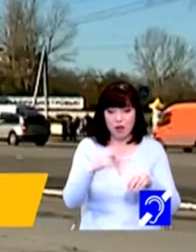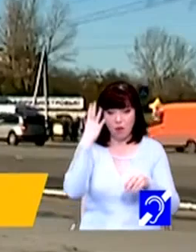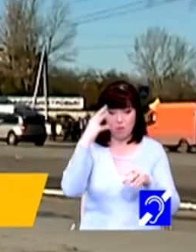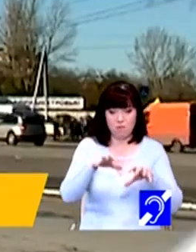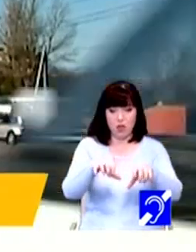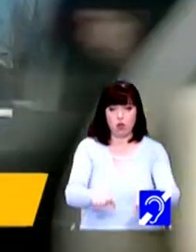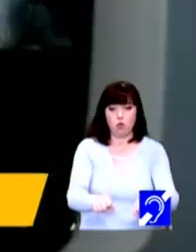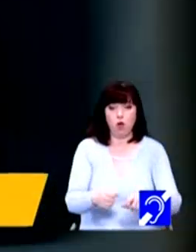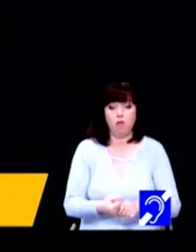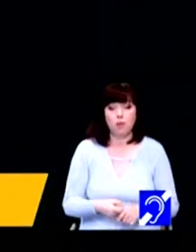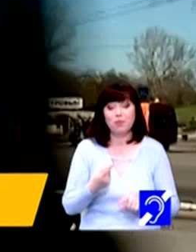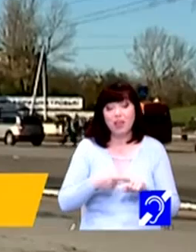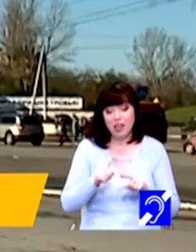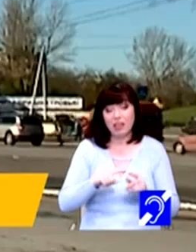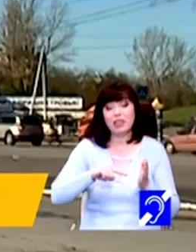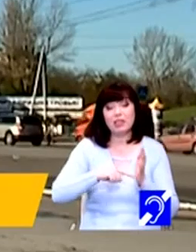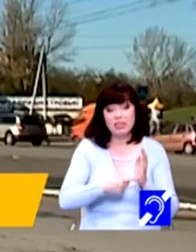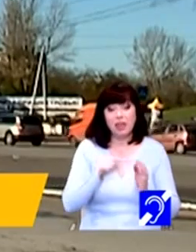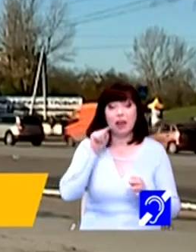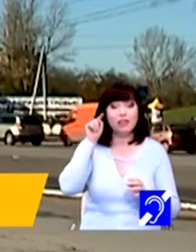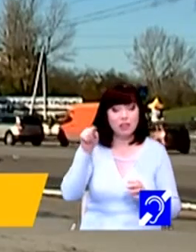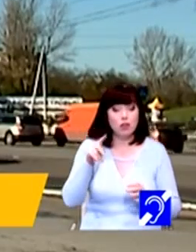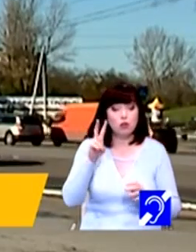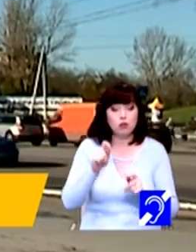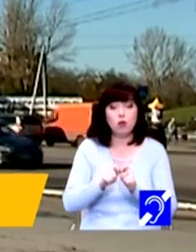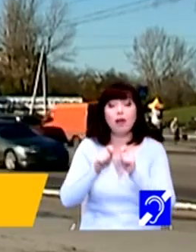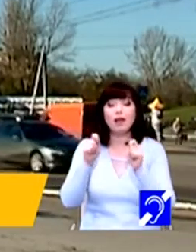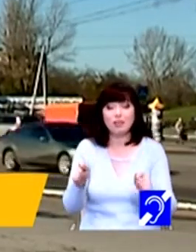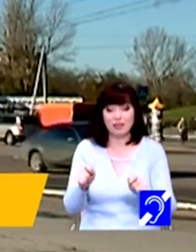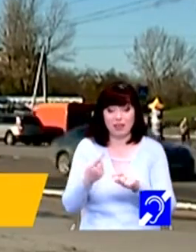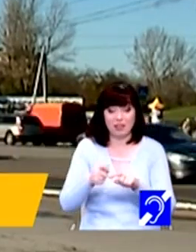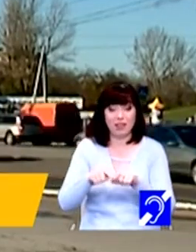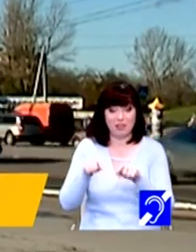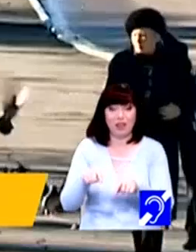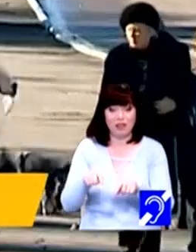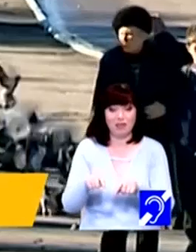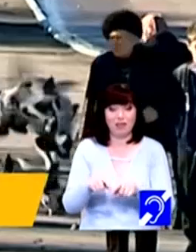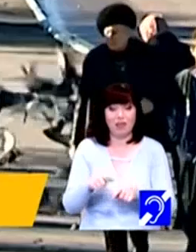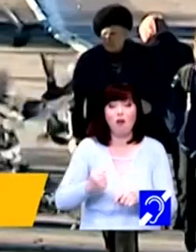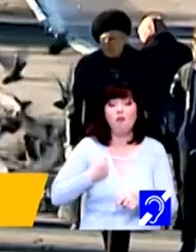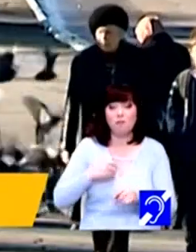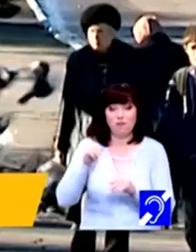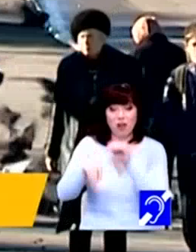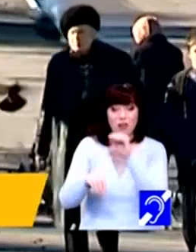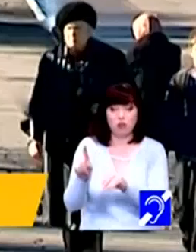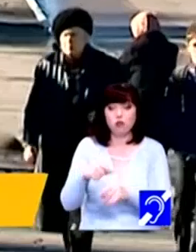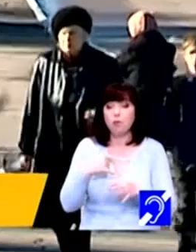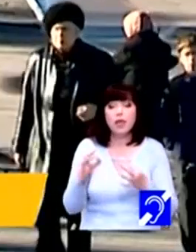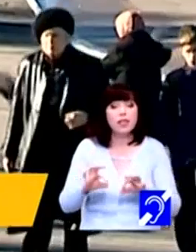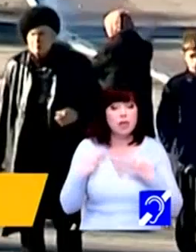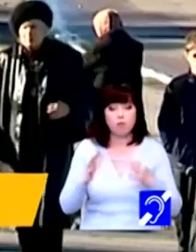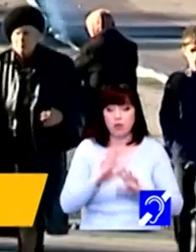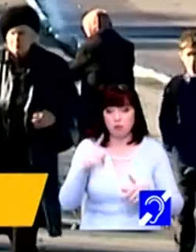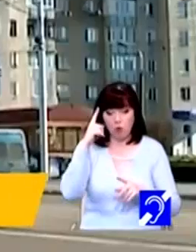Moldova. Asta e scopul celor care au creat aceste anclave separatiste, să nu ne permit